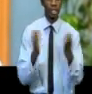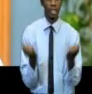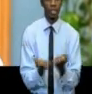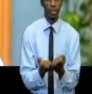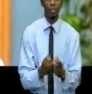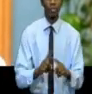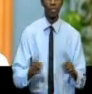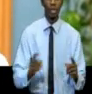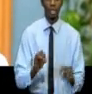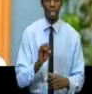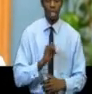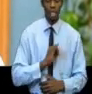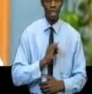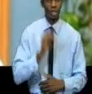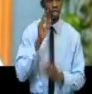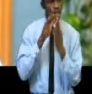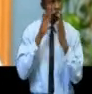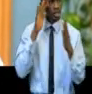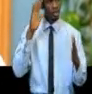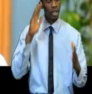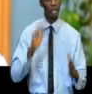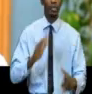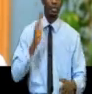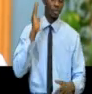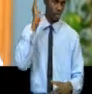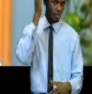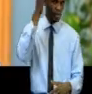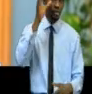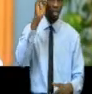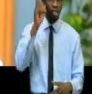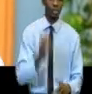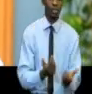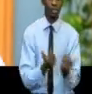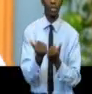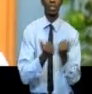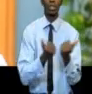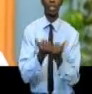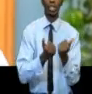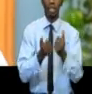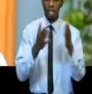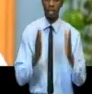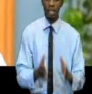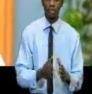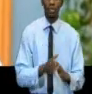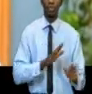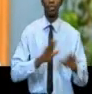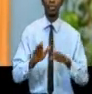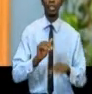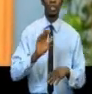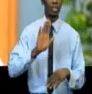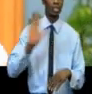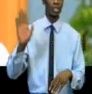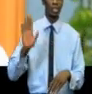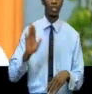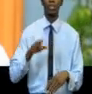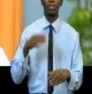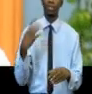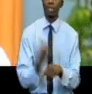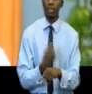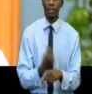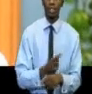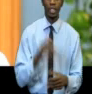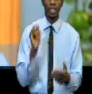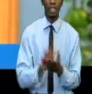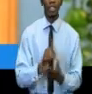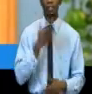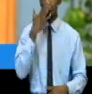prochainement l'administration doit faire son travail, mais c'est malheureux parce que nous représentons l'Afrique.